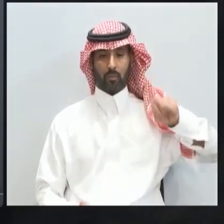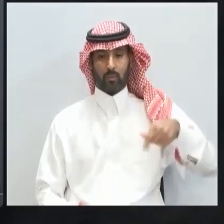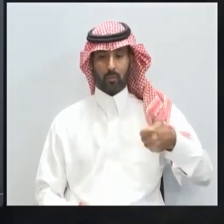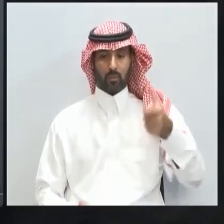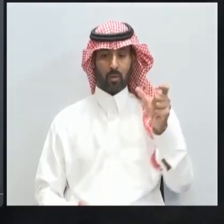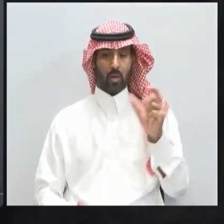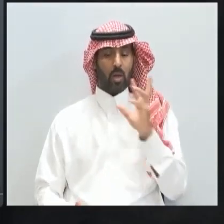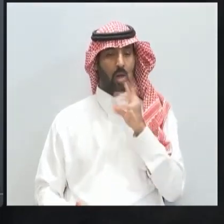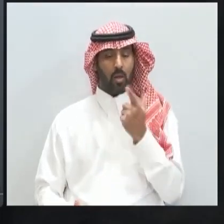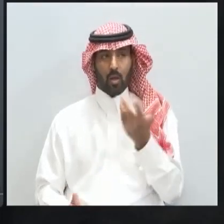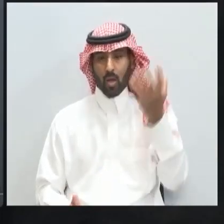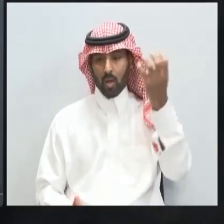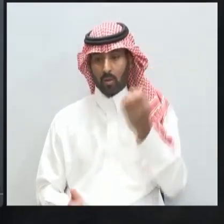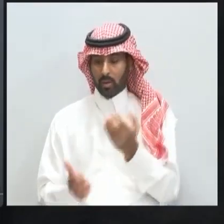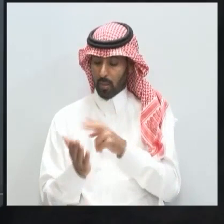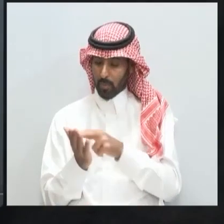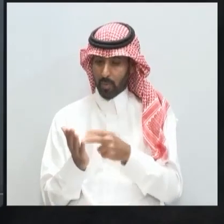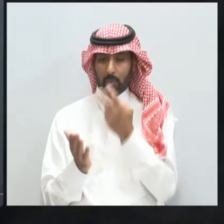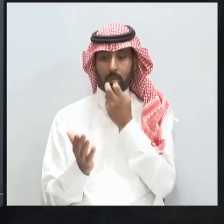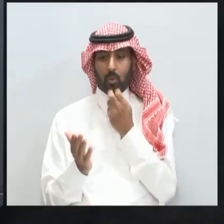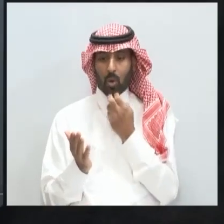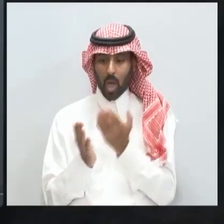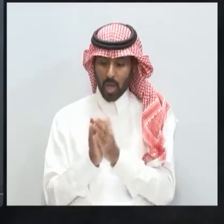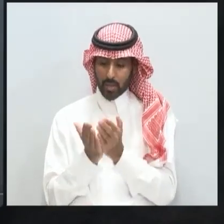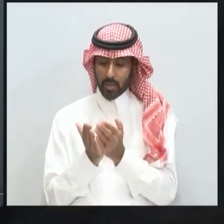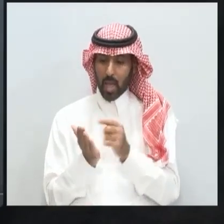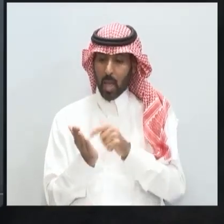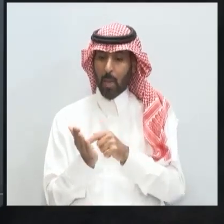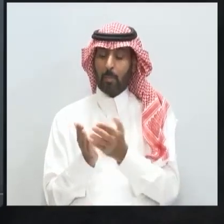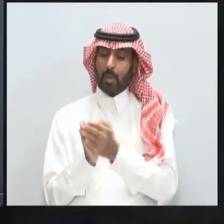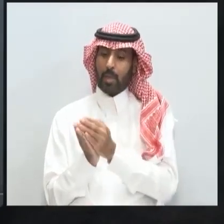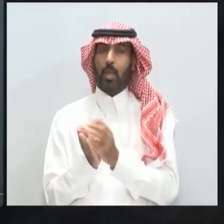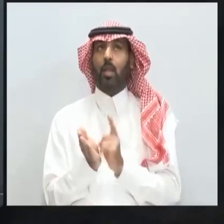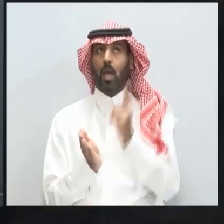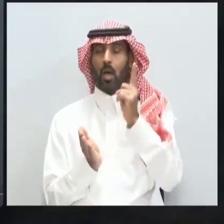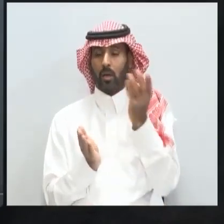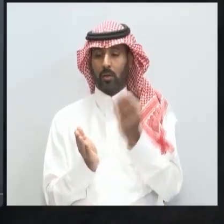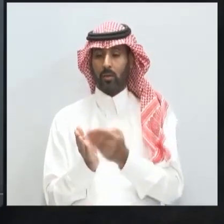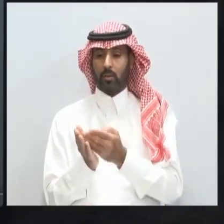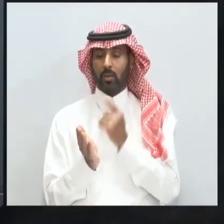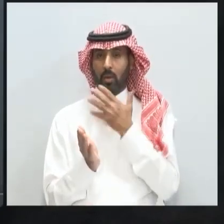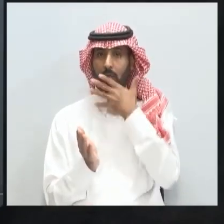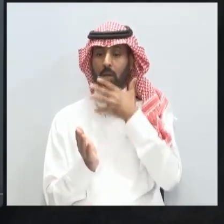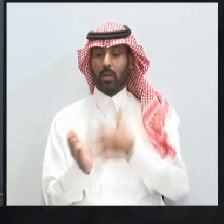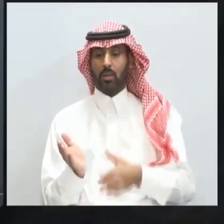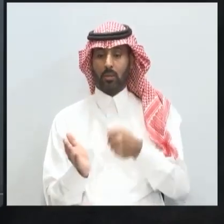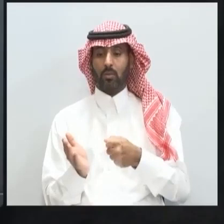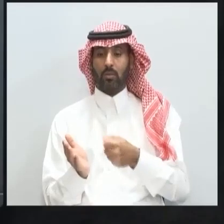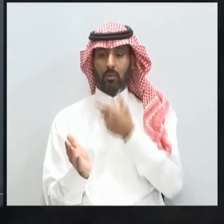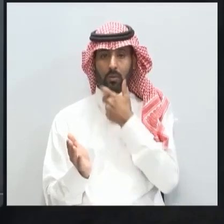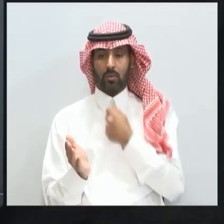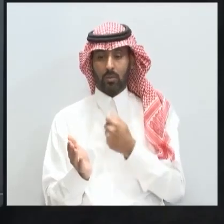اذا من اين تستمد من كتاب الله كذلك تستمد من سنه النبي عليه الصلاه